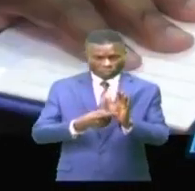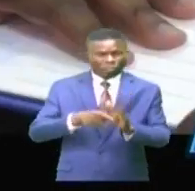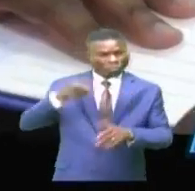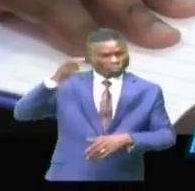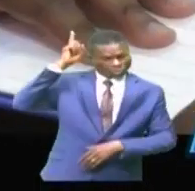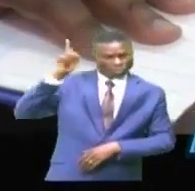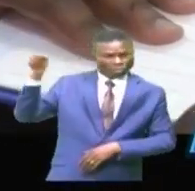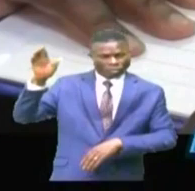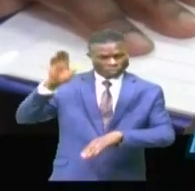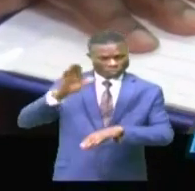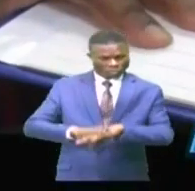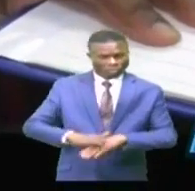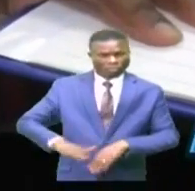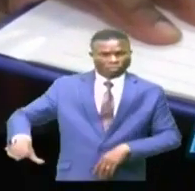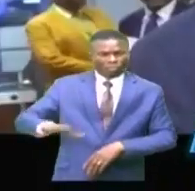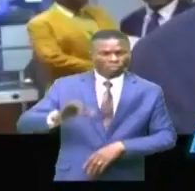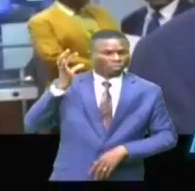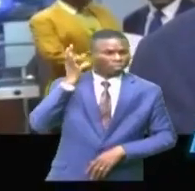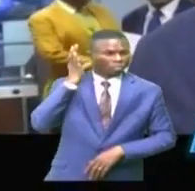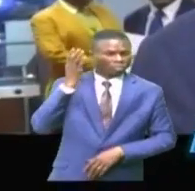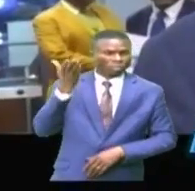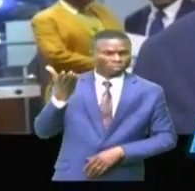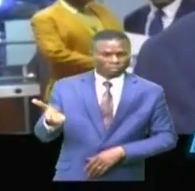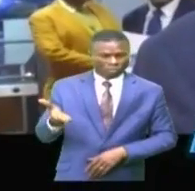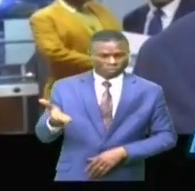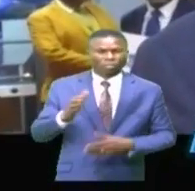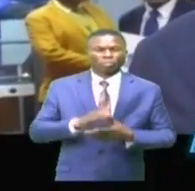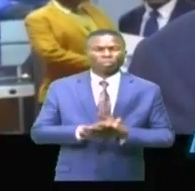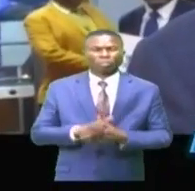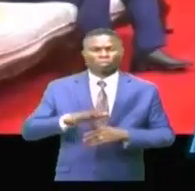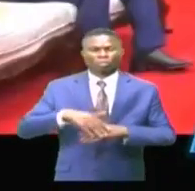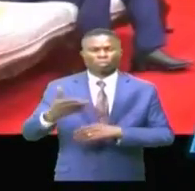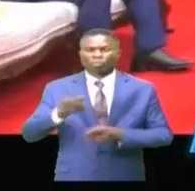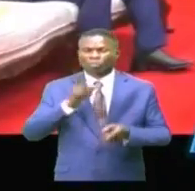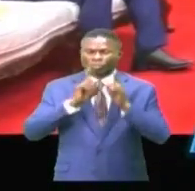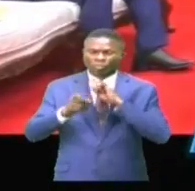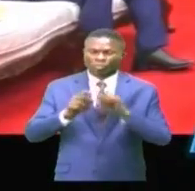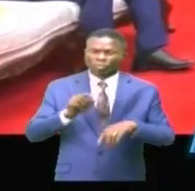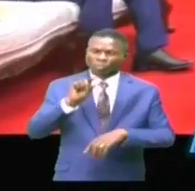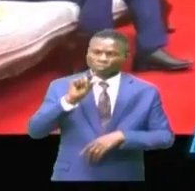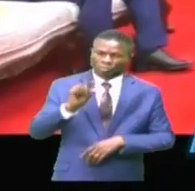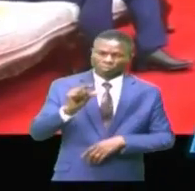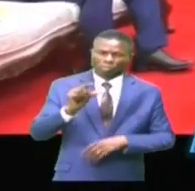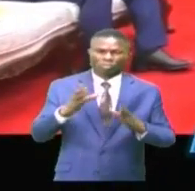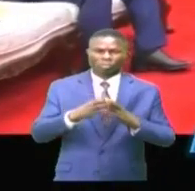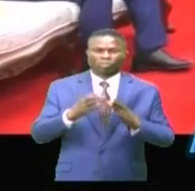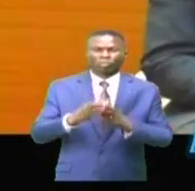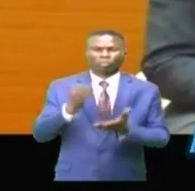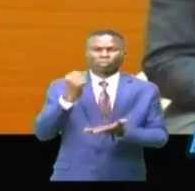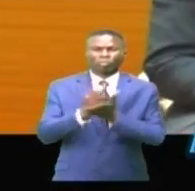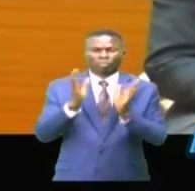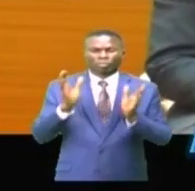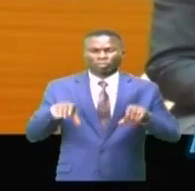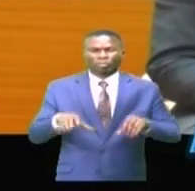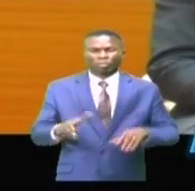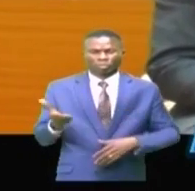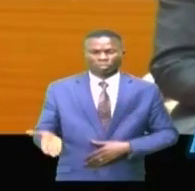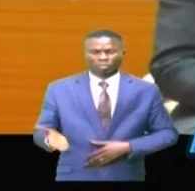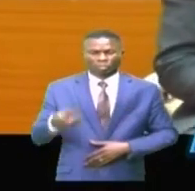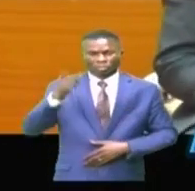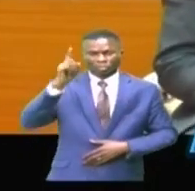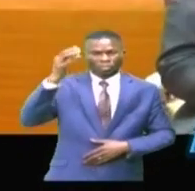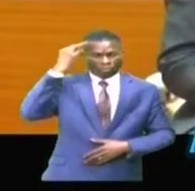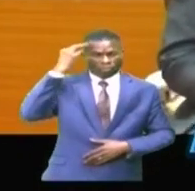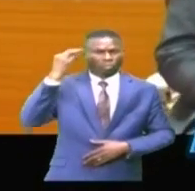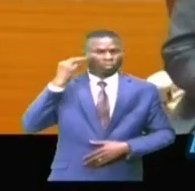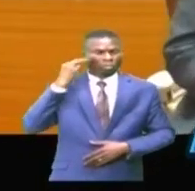passages au pays des William roto instant suivi d'un entretien de quelques minutes avec les diplomates congolais le chef du